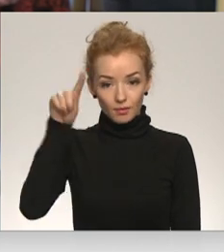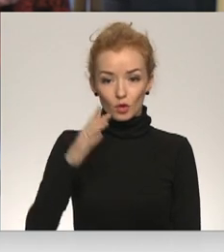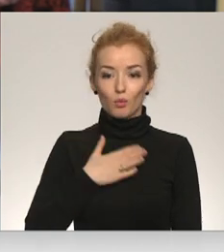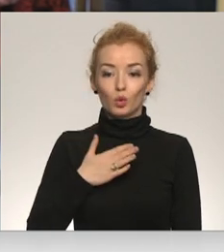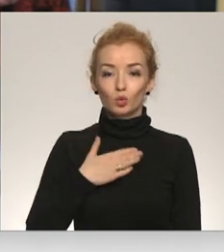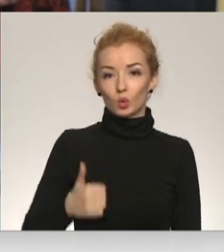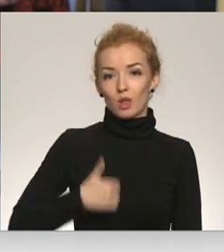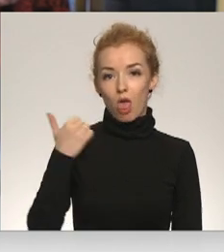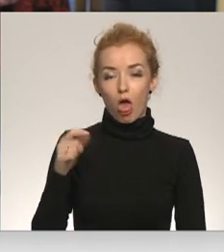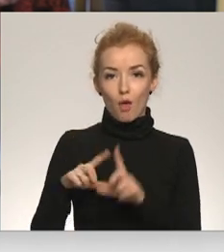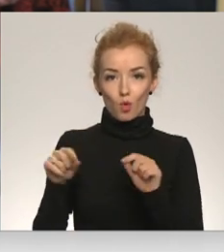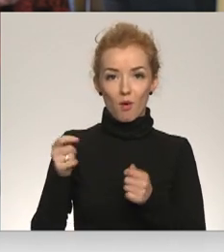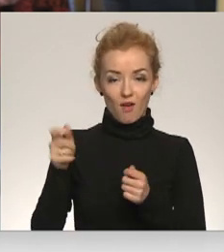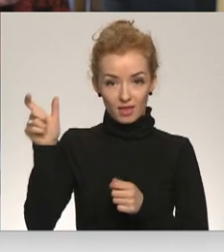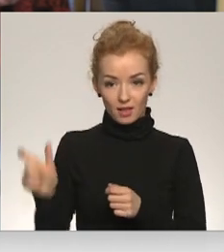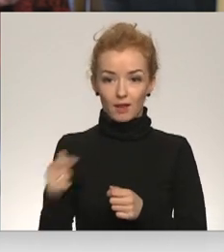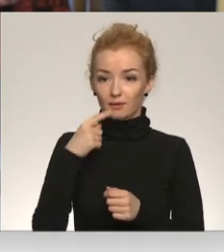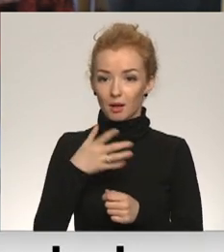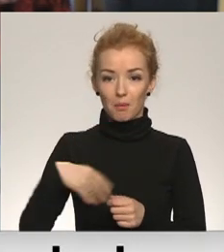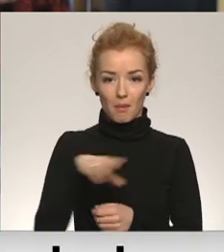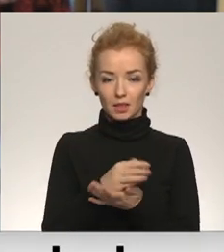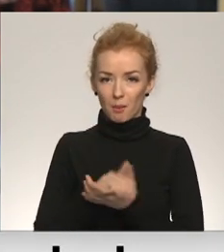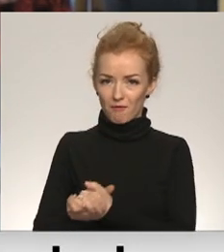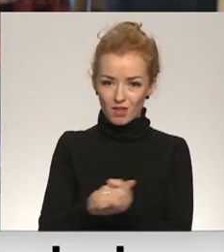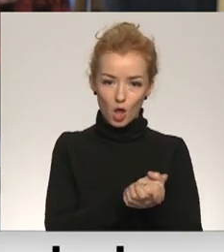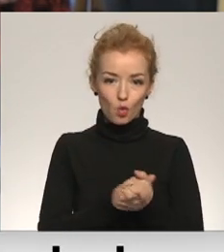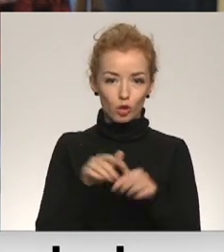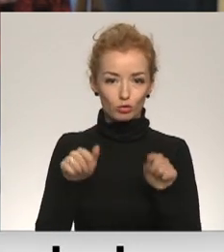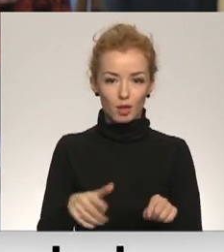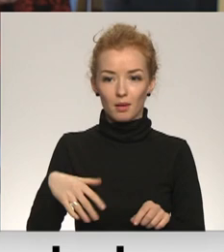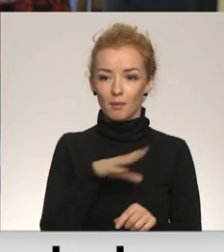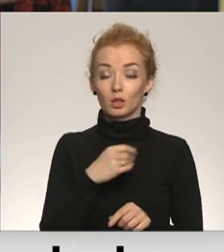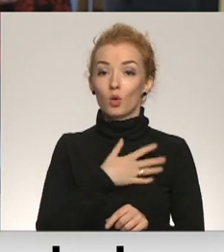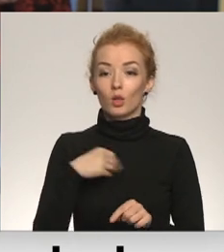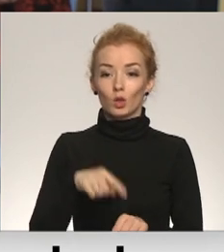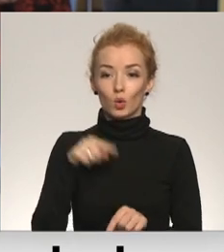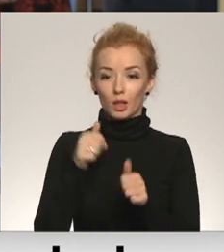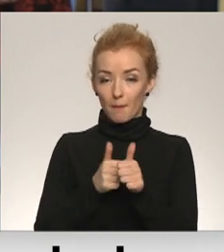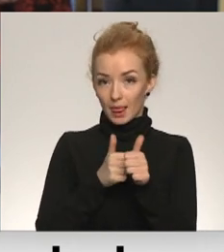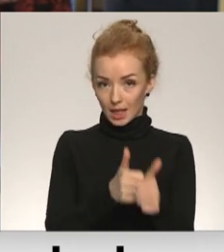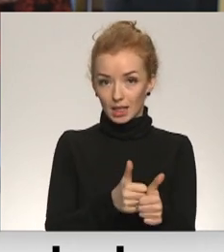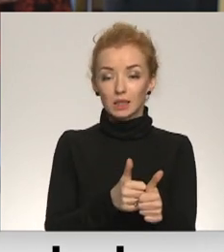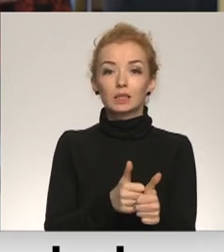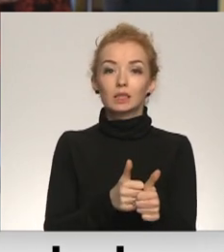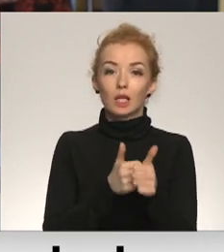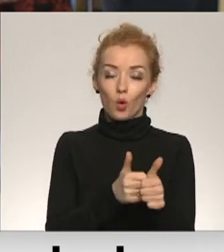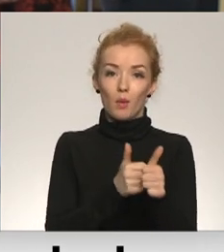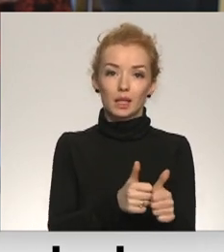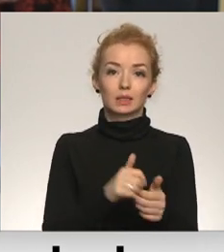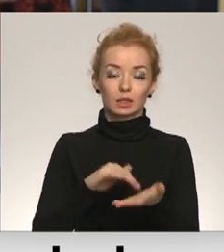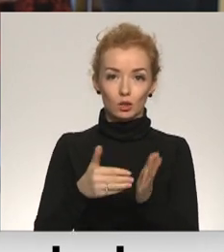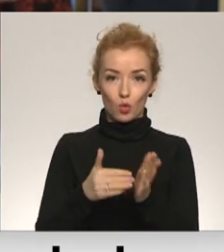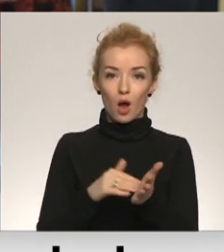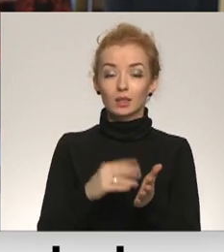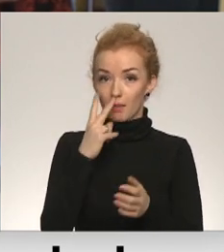Čmihovam. Mēs kā kolektīvs, mēs ļoti vienoti, mēs ļoti jūtam līdz, sekojam situāciju,